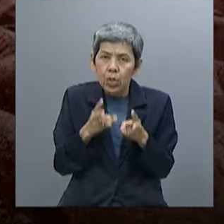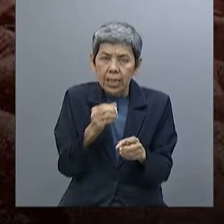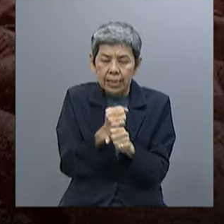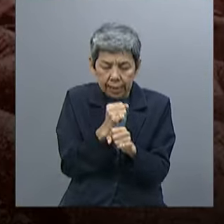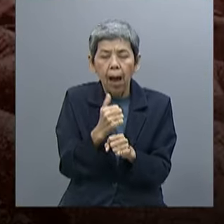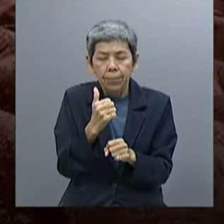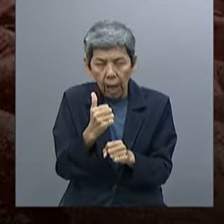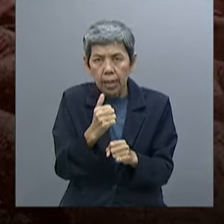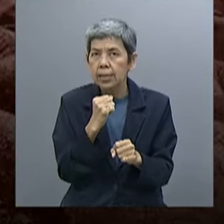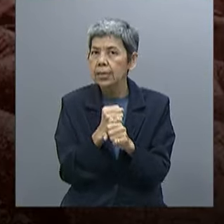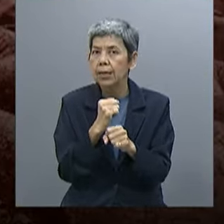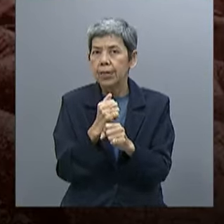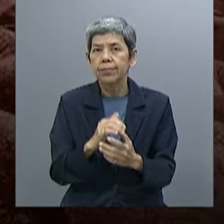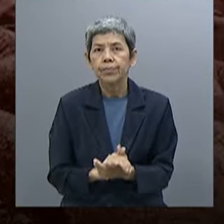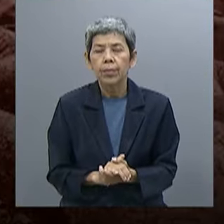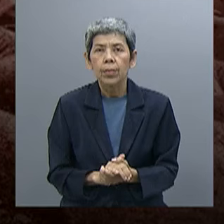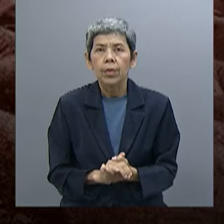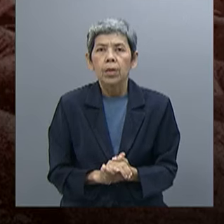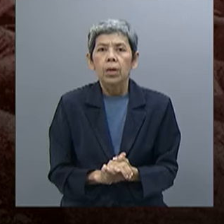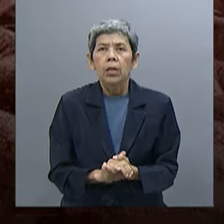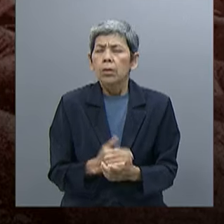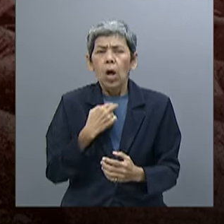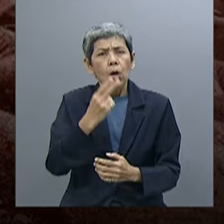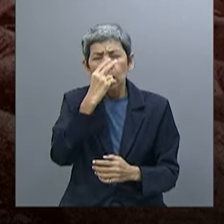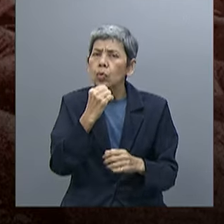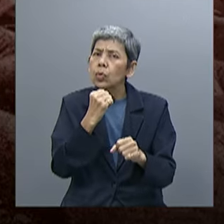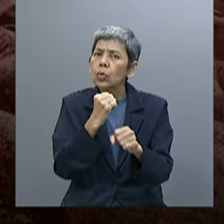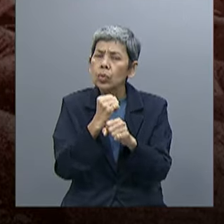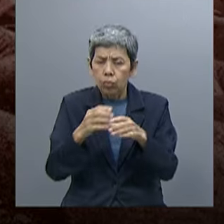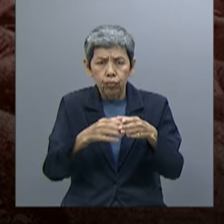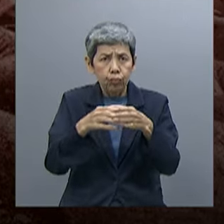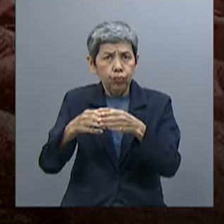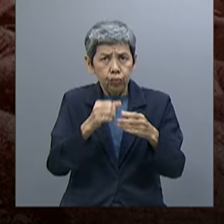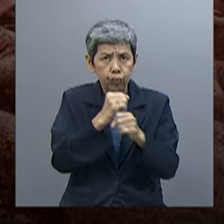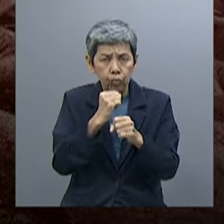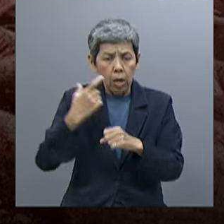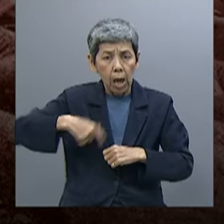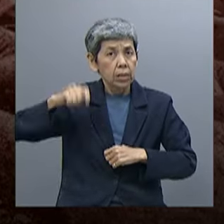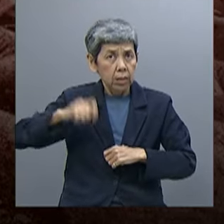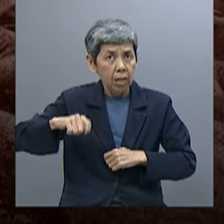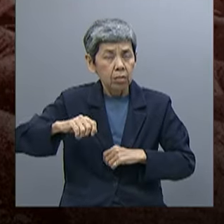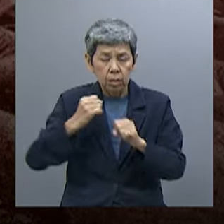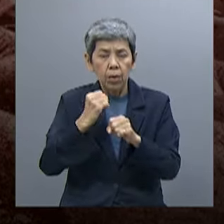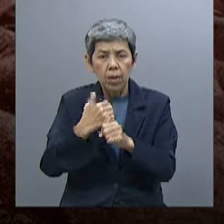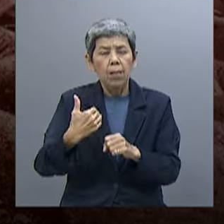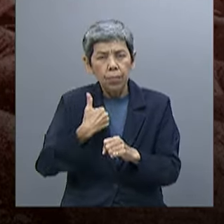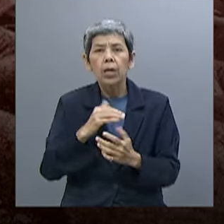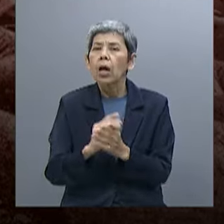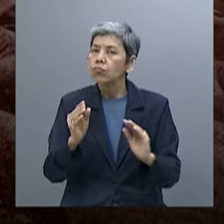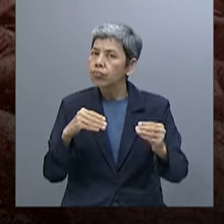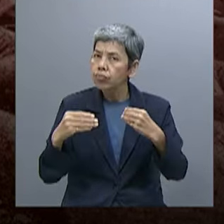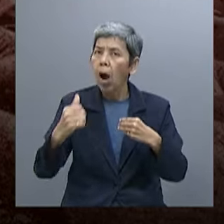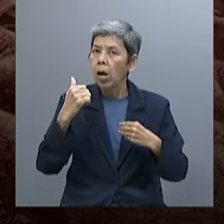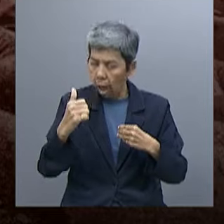ที่สามารถทำได้ครับครับเนื่องจากว่าไม่ใช่เป็นกระบวนการของศาลนะครับก็จะมีความยืดหยุ่นน